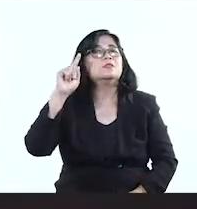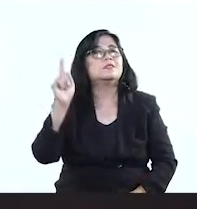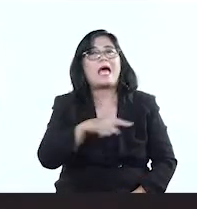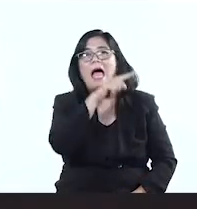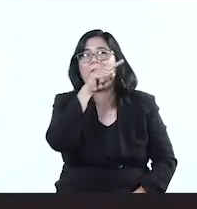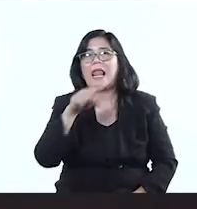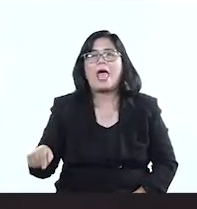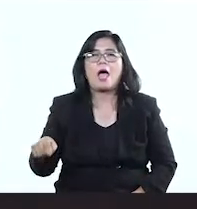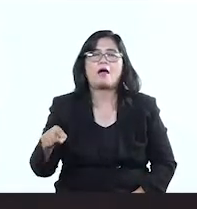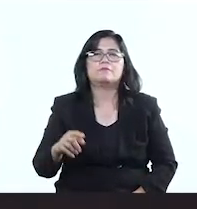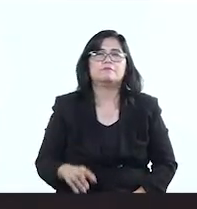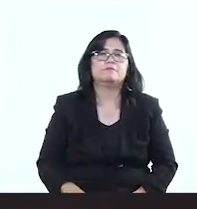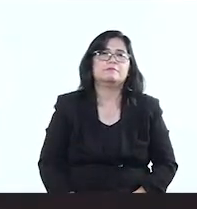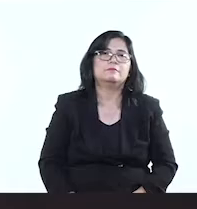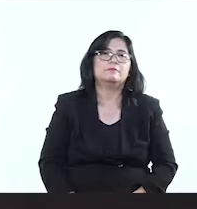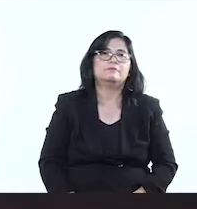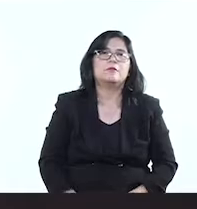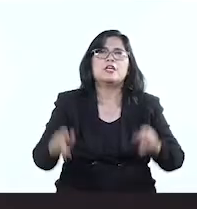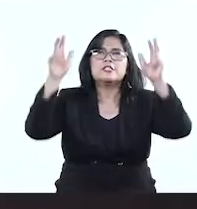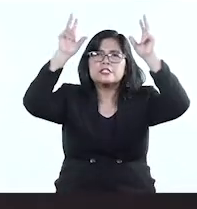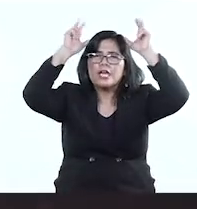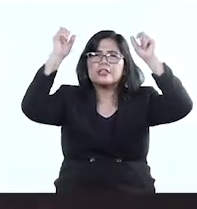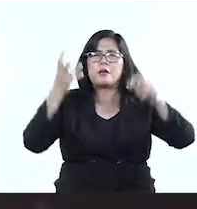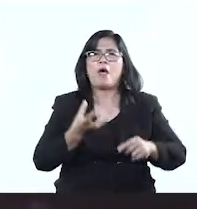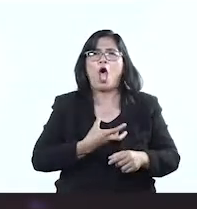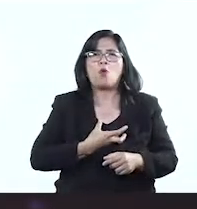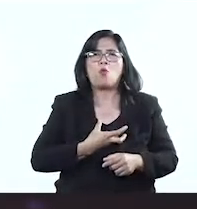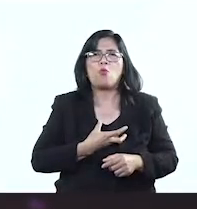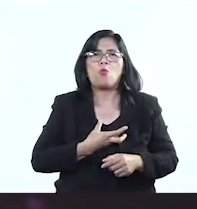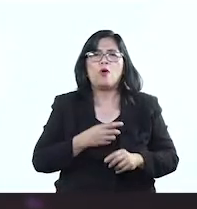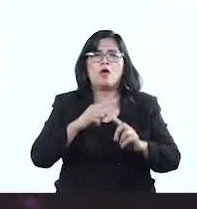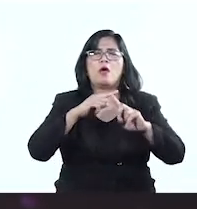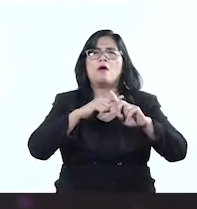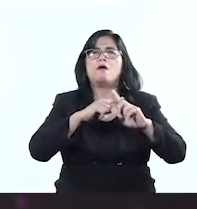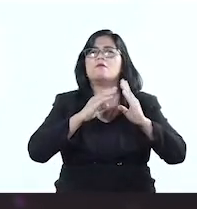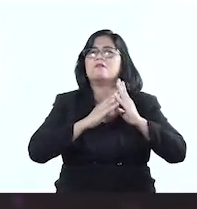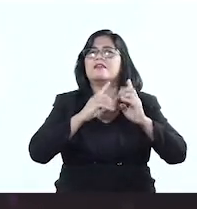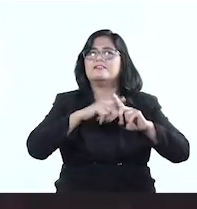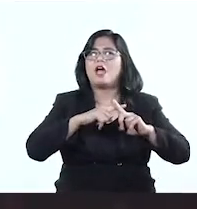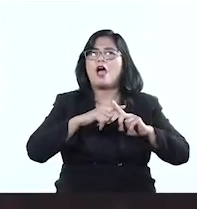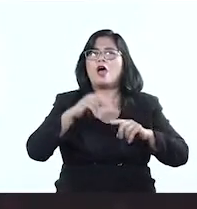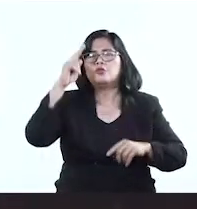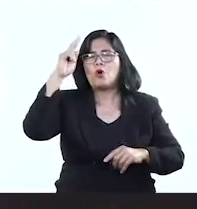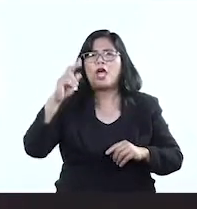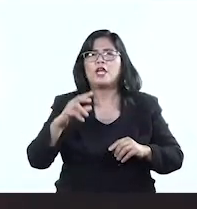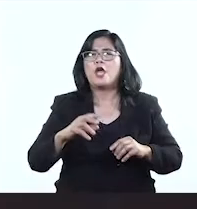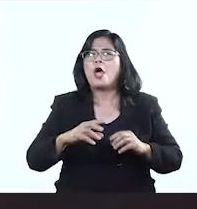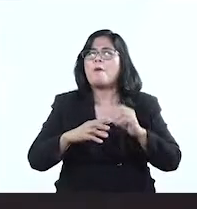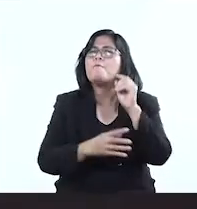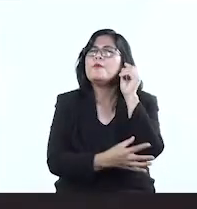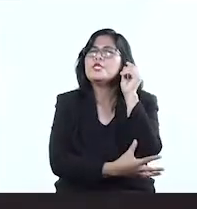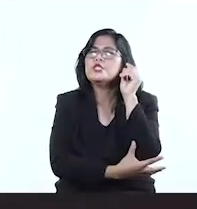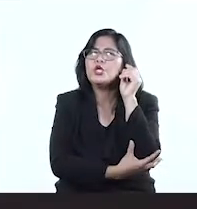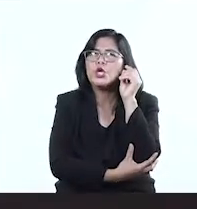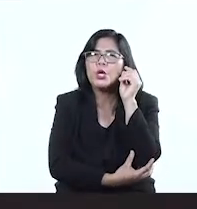Hai setan mau gereja tuhan terus miskin Hai sehingga bisa berbuat sesuatu Hai hal yang paling penting bukan miskin